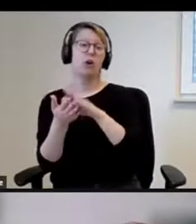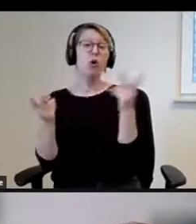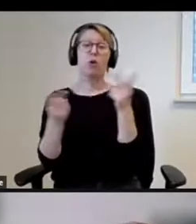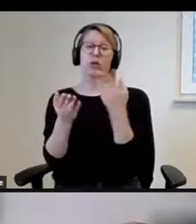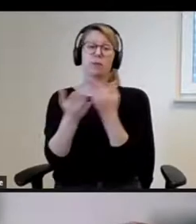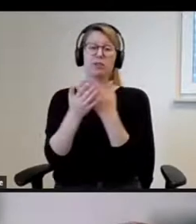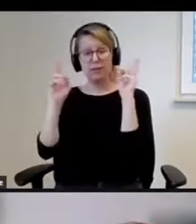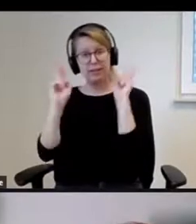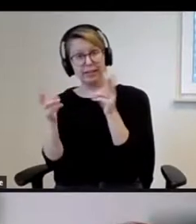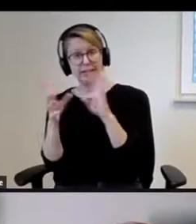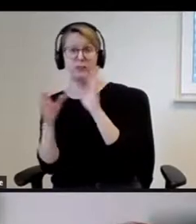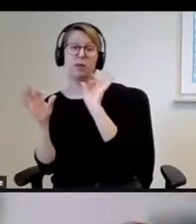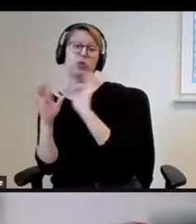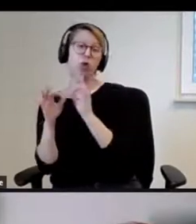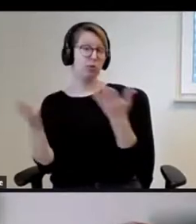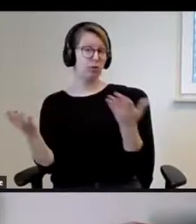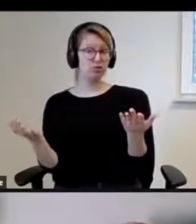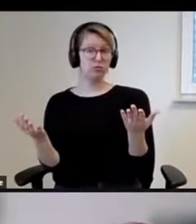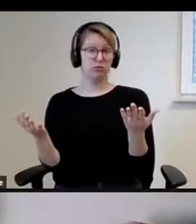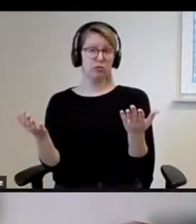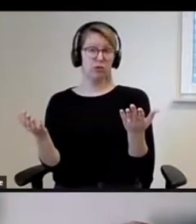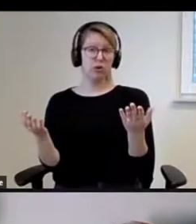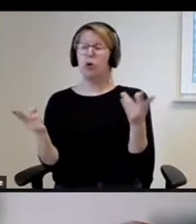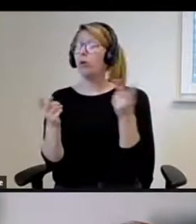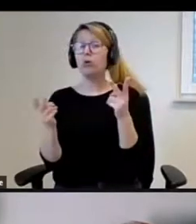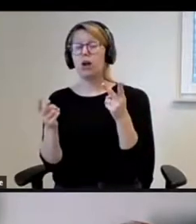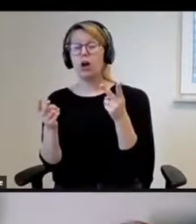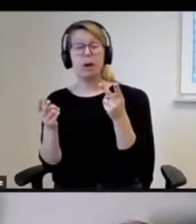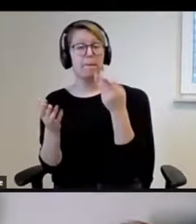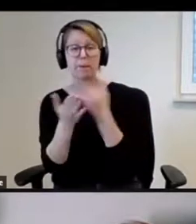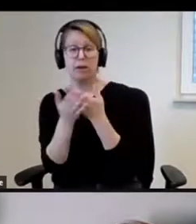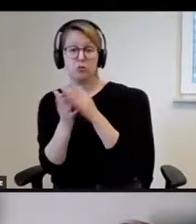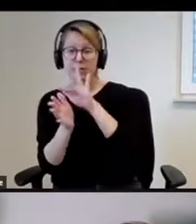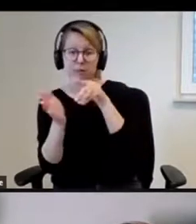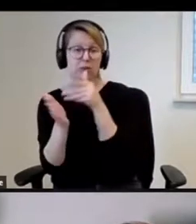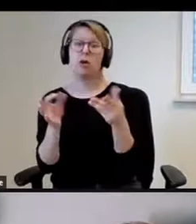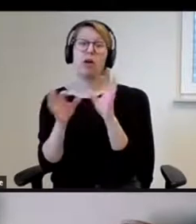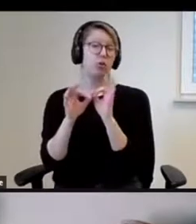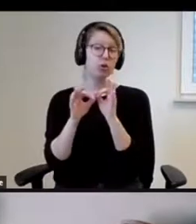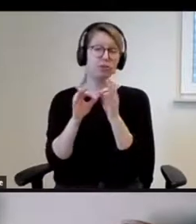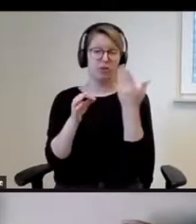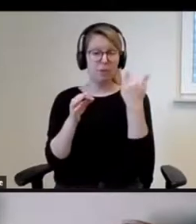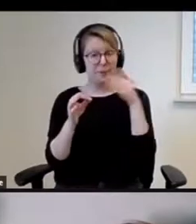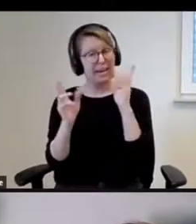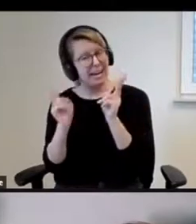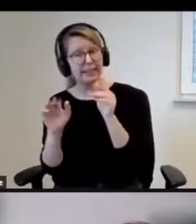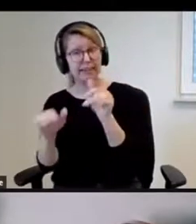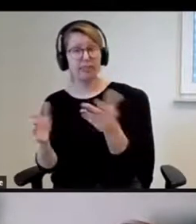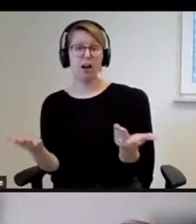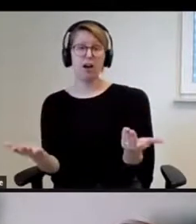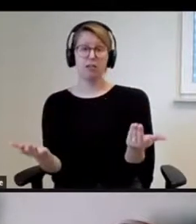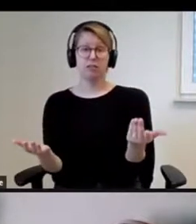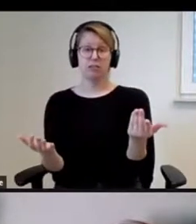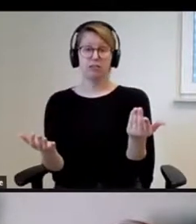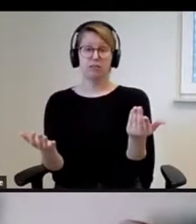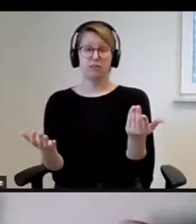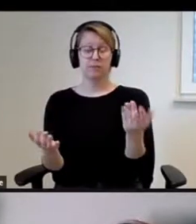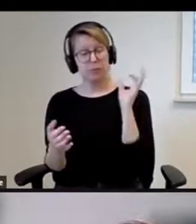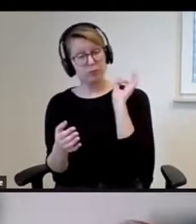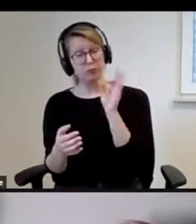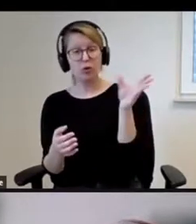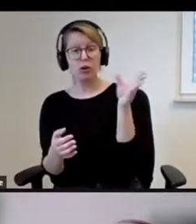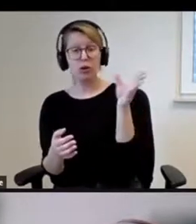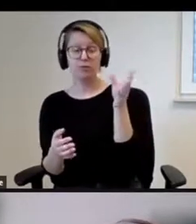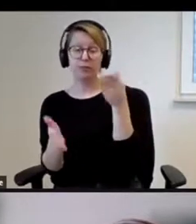en langage de signes quand on va d'un pays vers l'autre. Donc une vraie carte, une vraie disability card, comme on